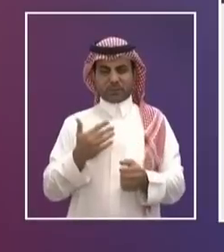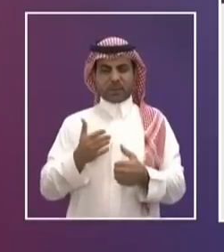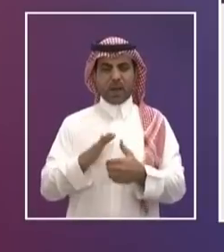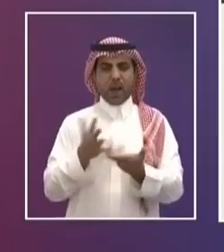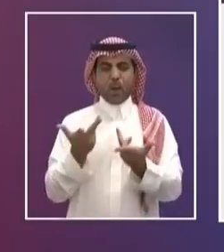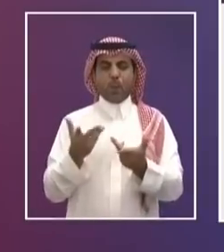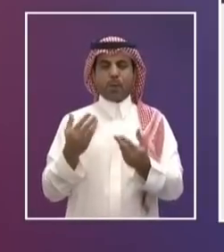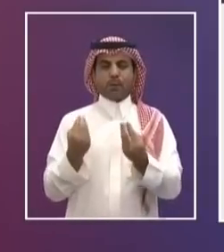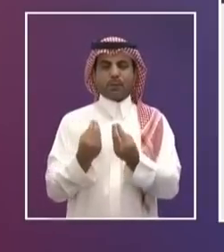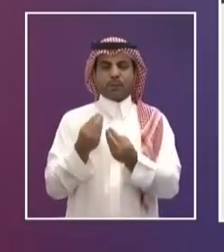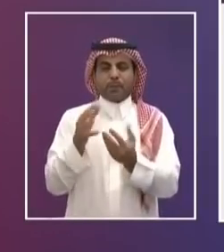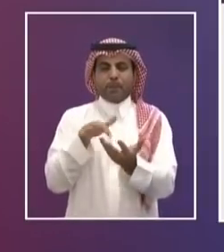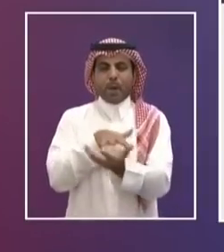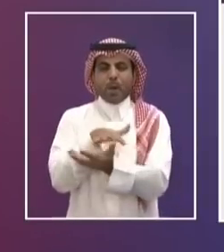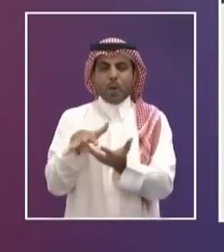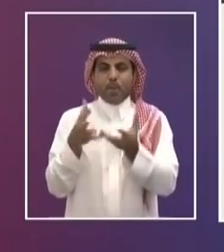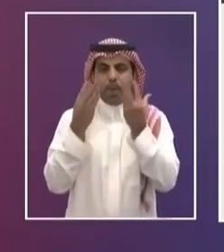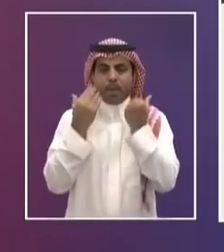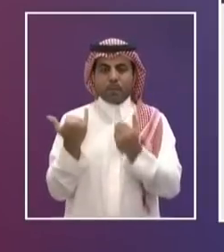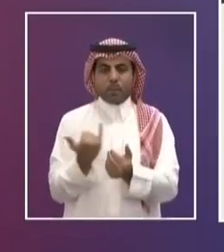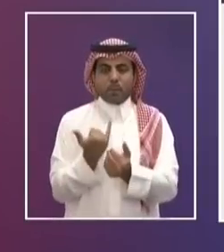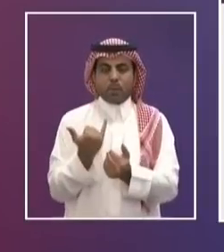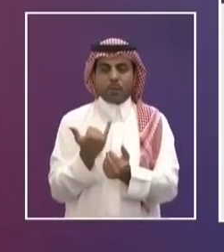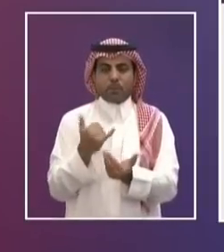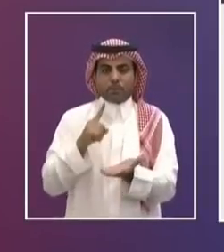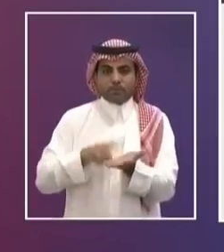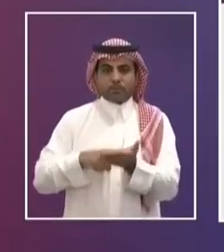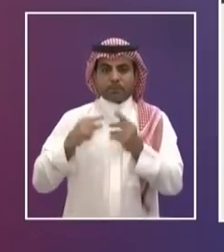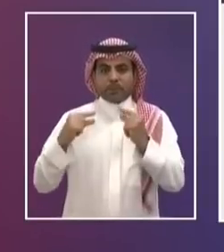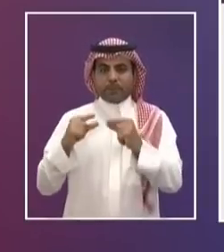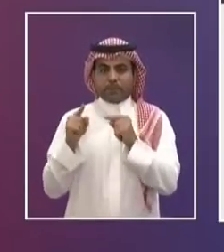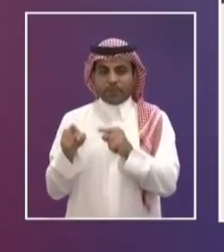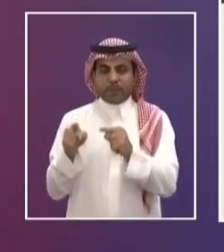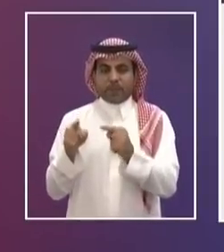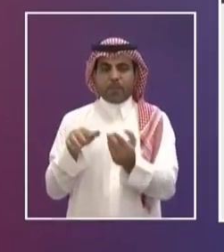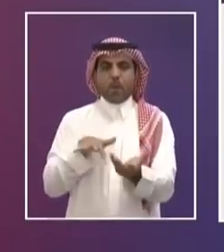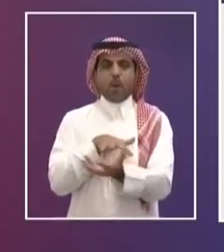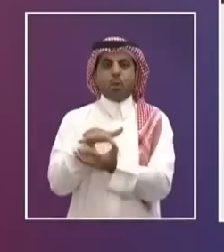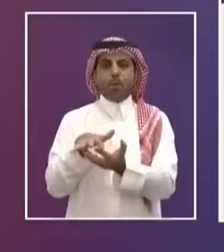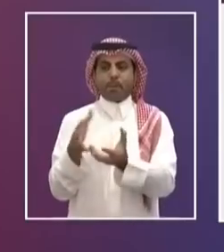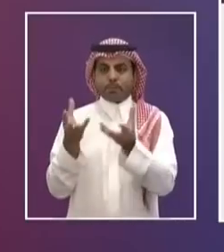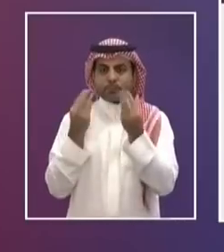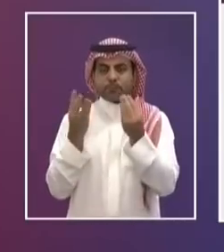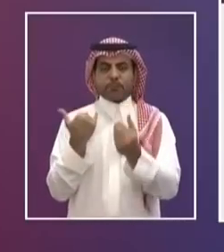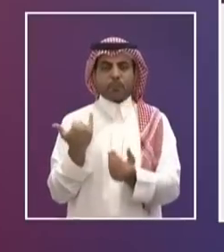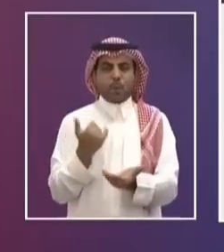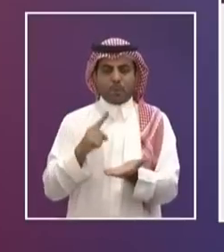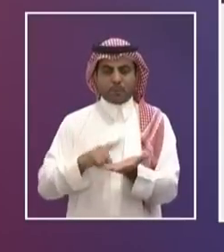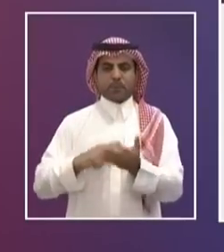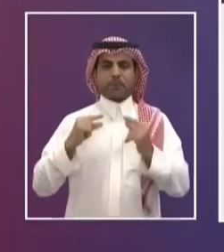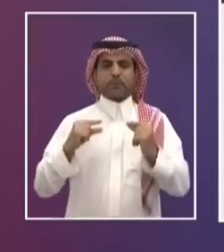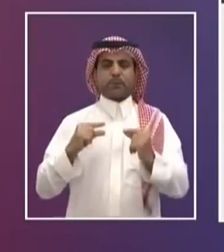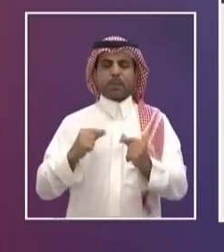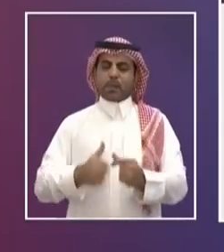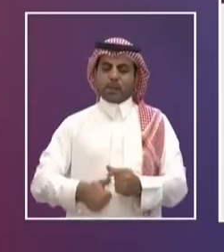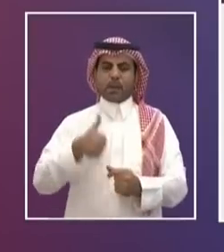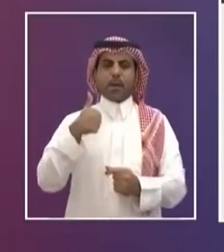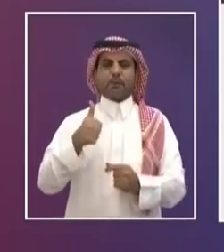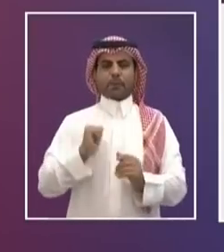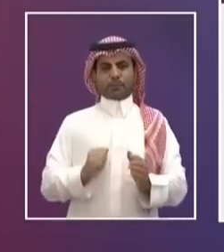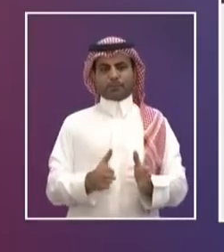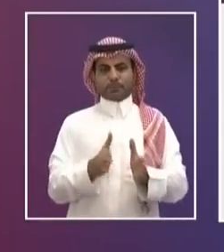استقاء المعلومات الهامة من مصادرها أو قنواتها الموثقة وليست من أي مصادر